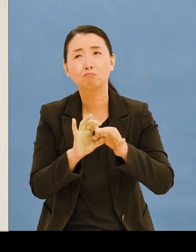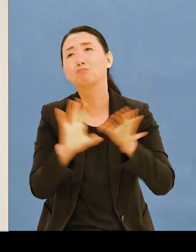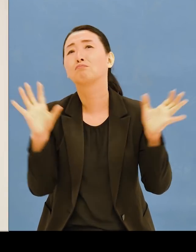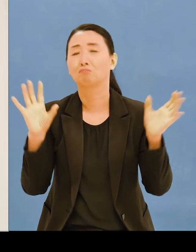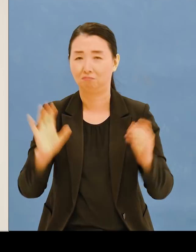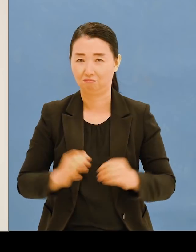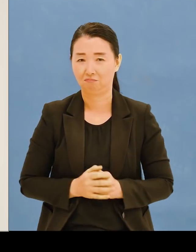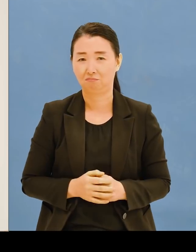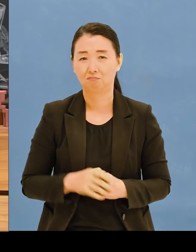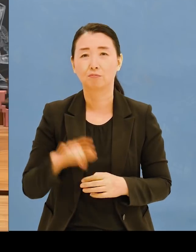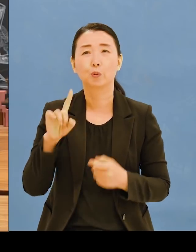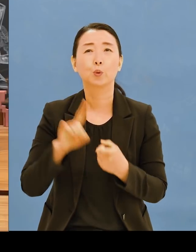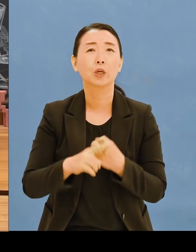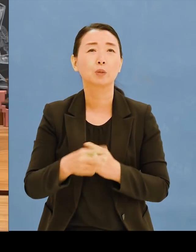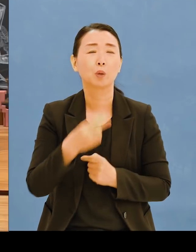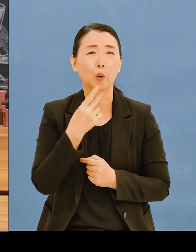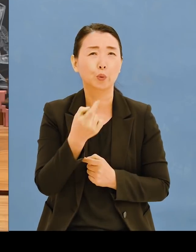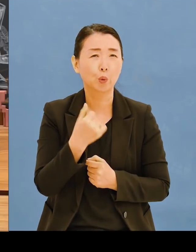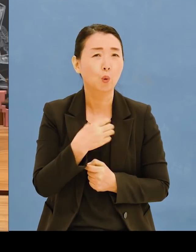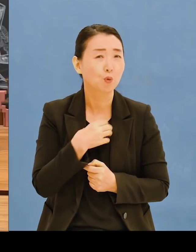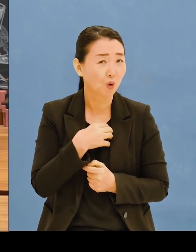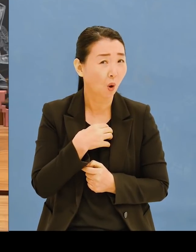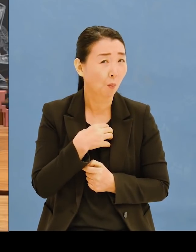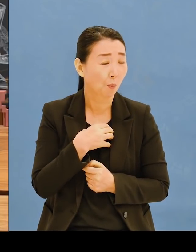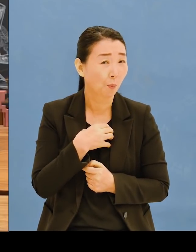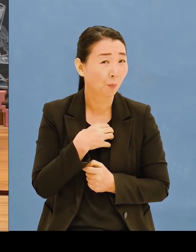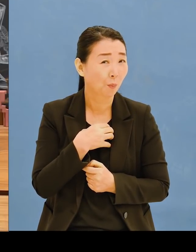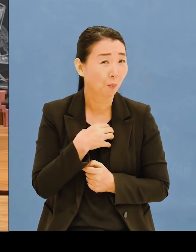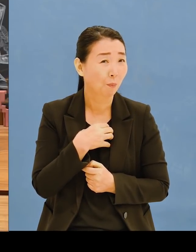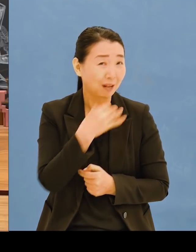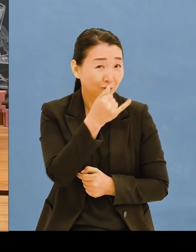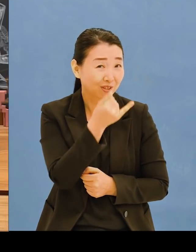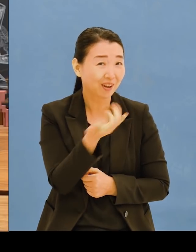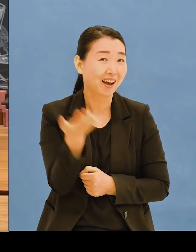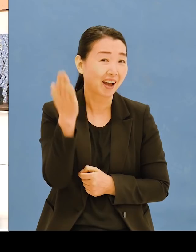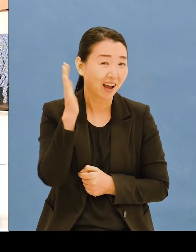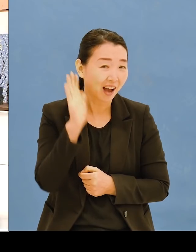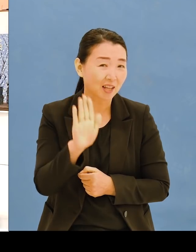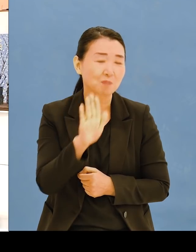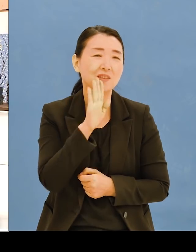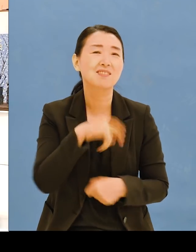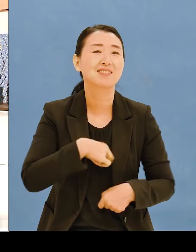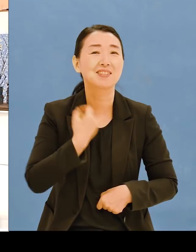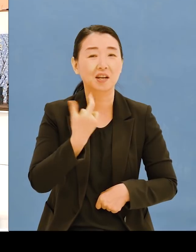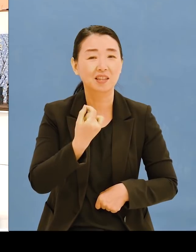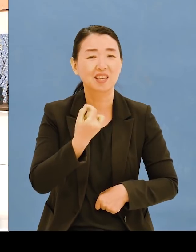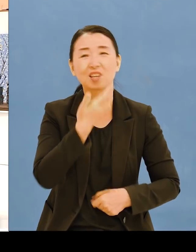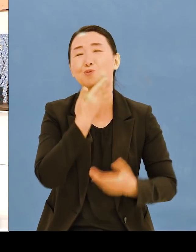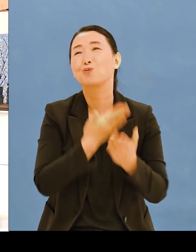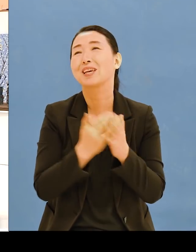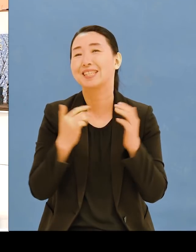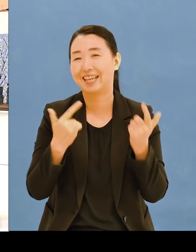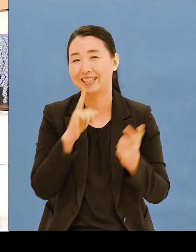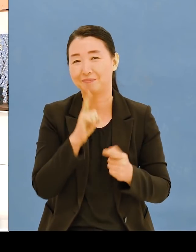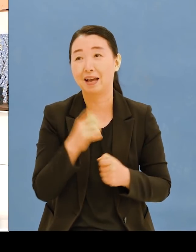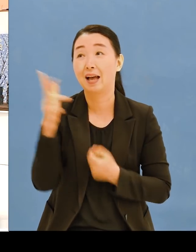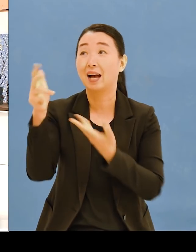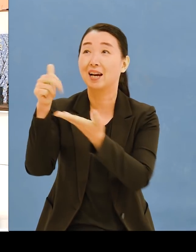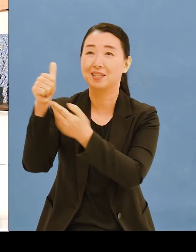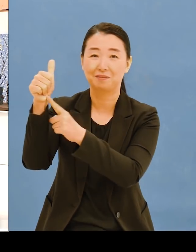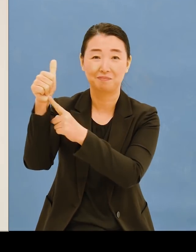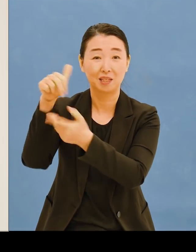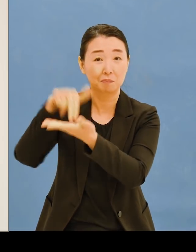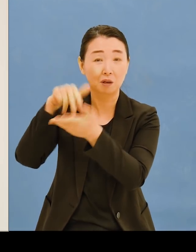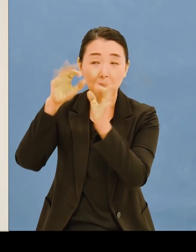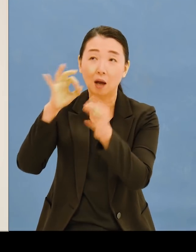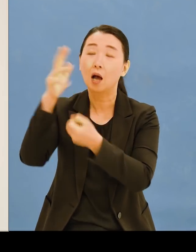크게 관심은 없으신 것 같아요. 이게 참 조금은 위험한 발언이지만 네네네. 그런 사실인 것 같아요. 그러니까 그것이 중요하지 않은 거죠. 하나님께는. 네, 그렇죠. 네네.